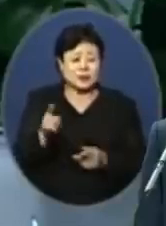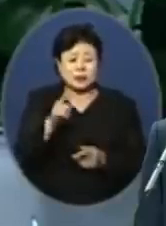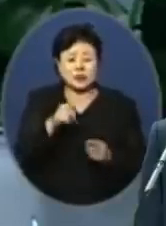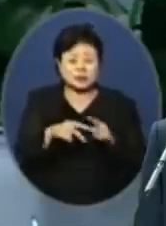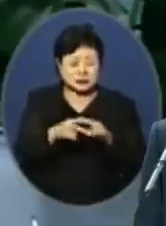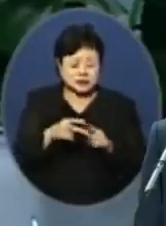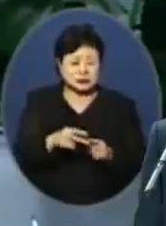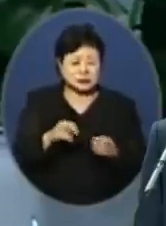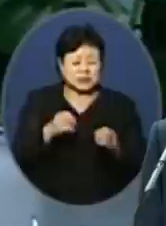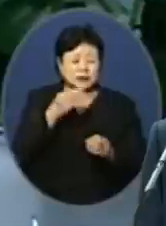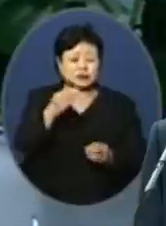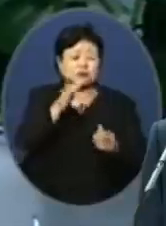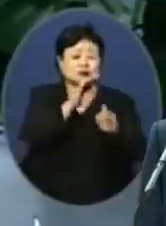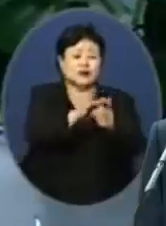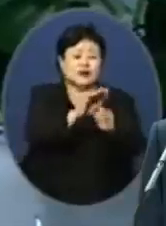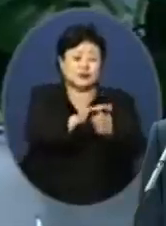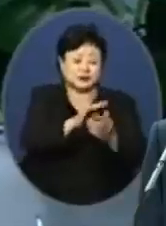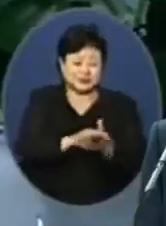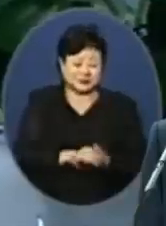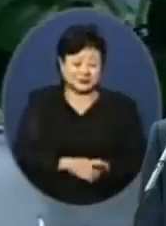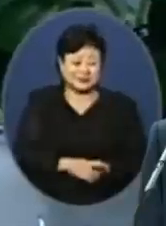무엇이든지 응답해 주시는 것입니다.